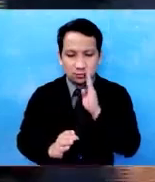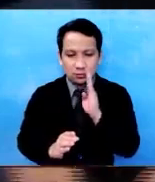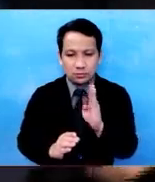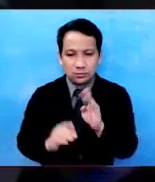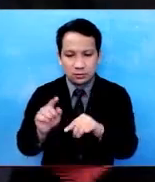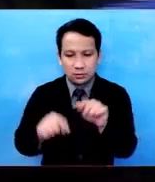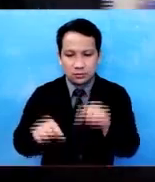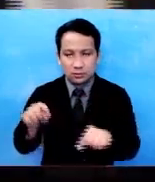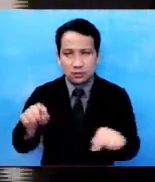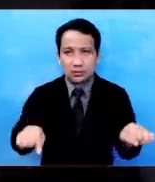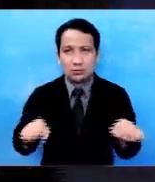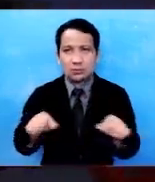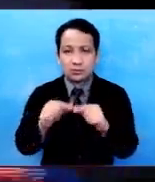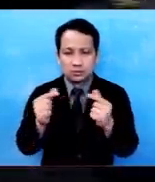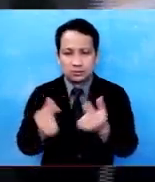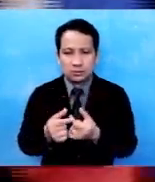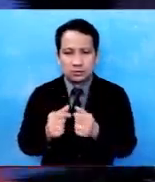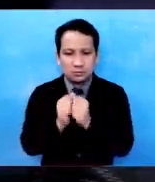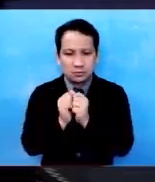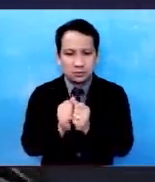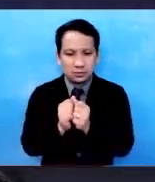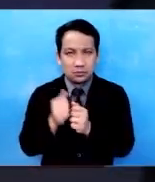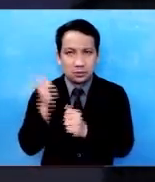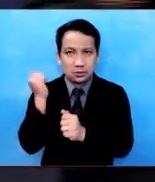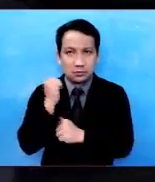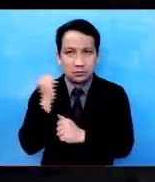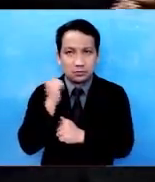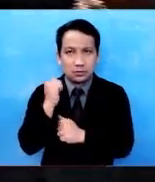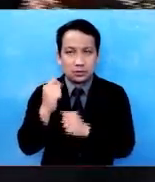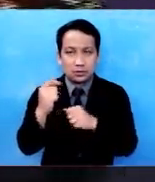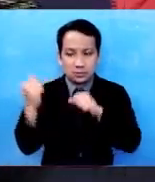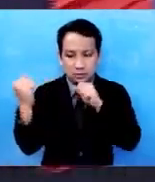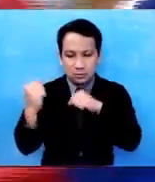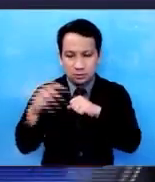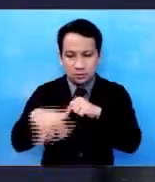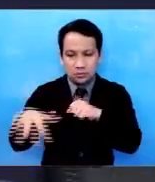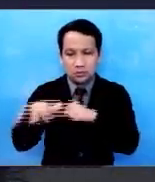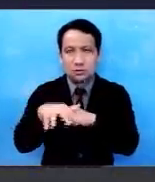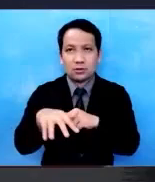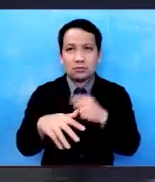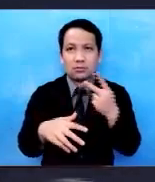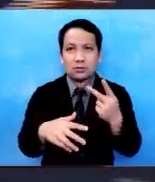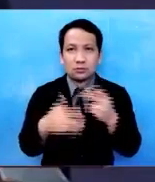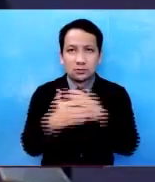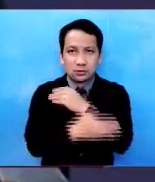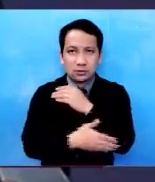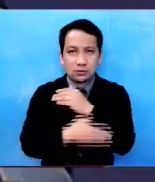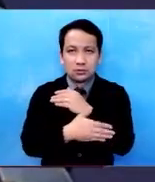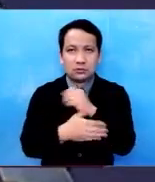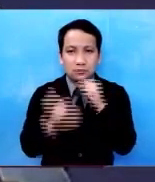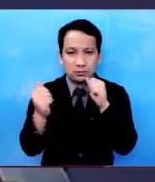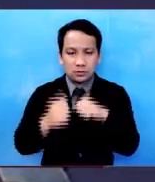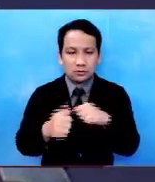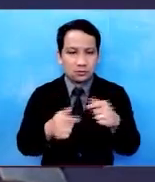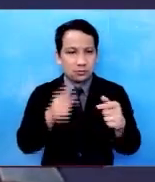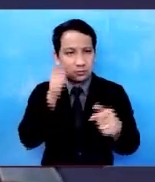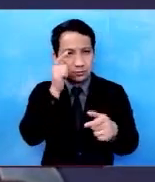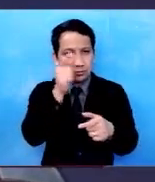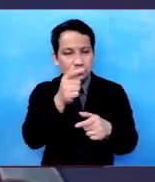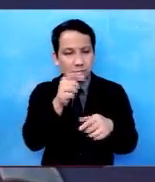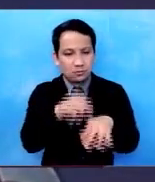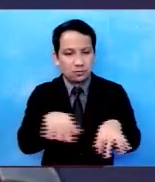fields. Meron din daw siyang inaasahang kasundo ang lalagdaan sa pagitan ng dalawang bansa. We look forward to signing